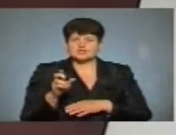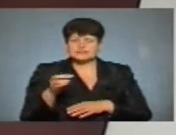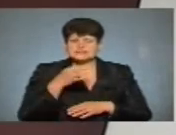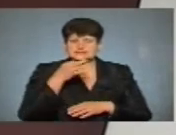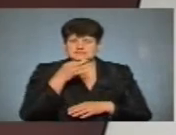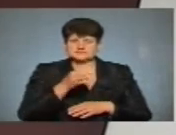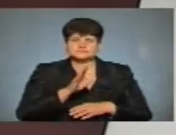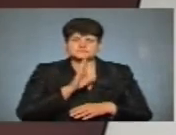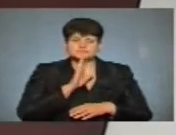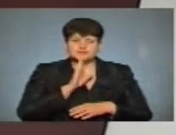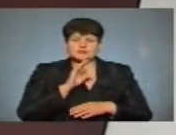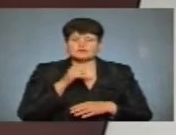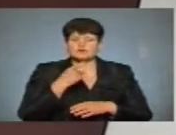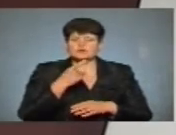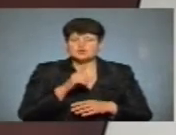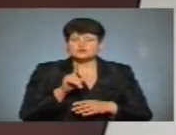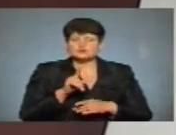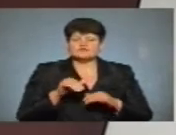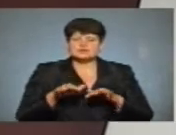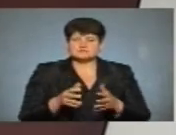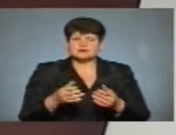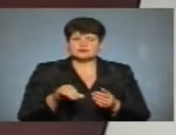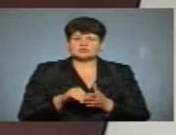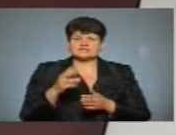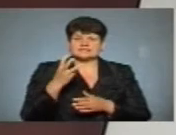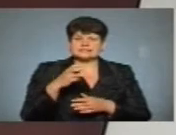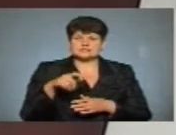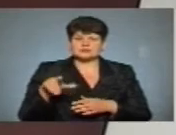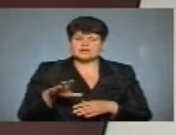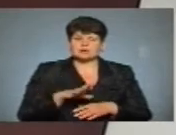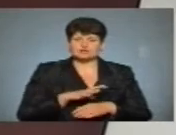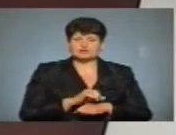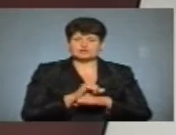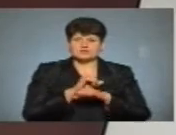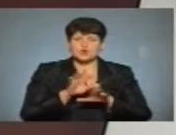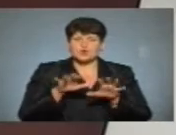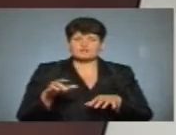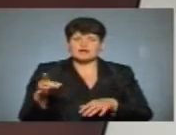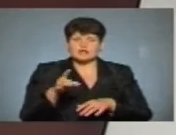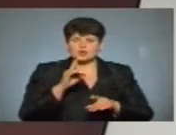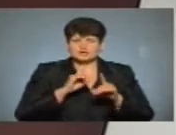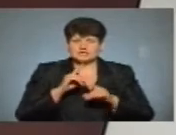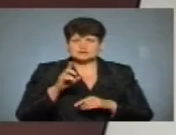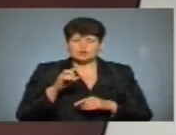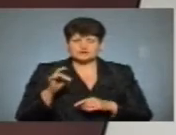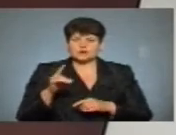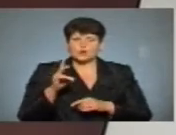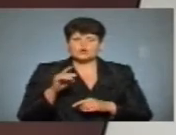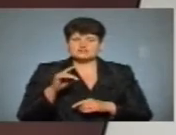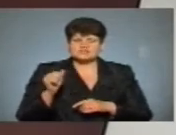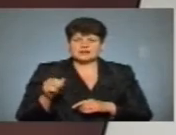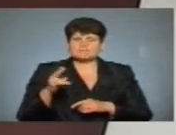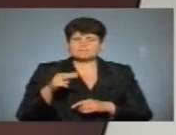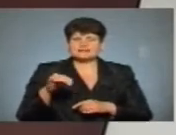зборівчанка Марія Фір. За її словами, у заході взяли участь 300 людей. Були на віче і голови районних рад Зборівського, Козівського, Підгаєцького